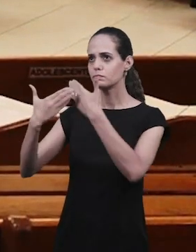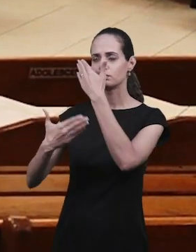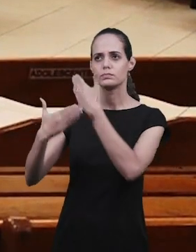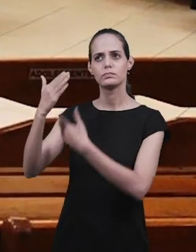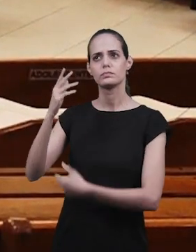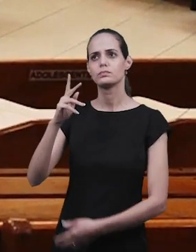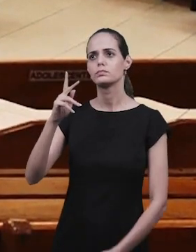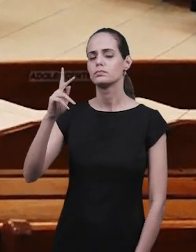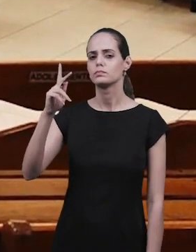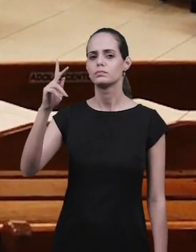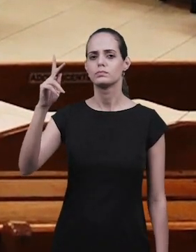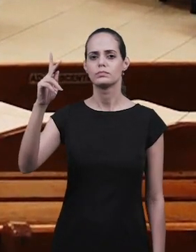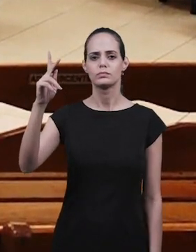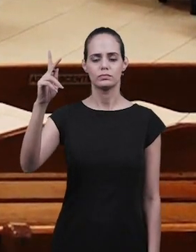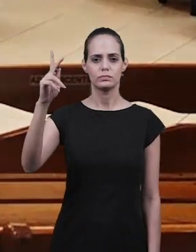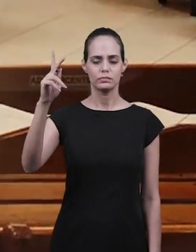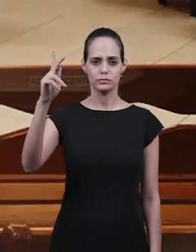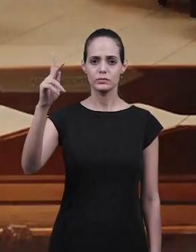Senhor.